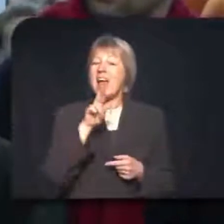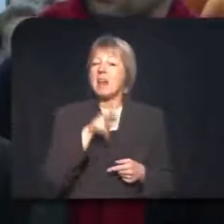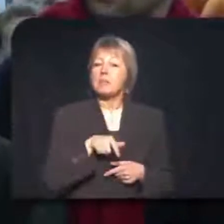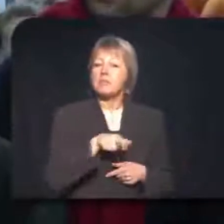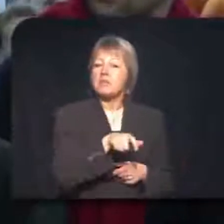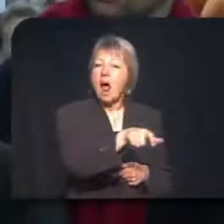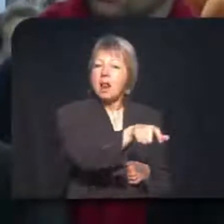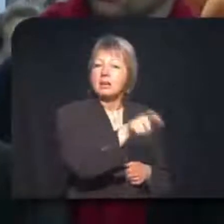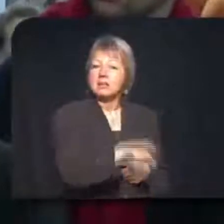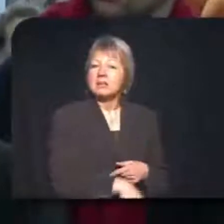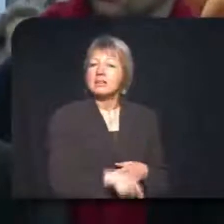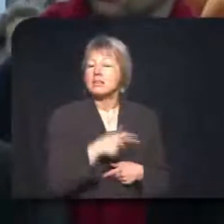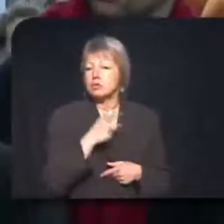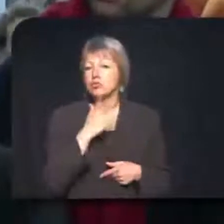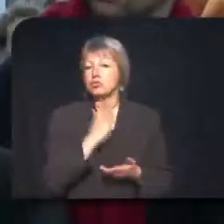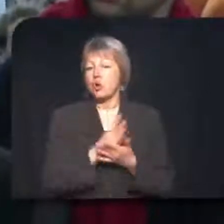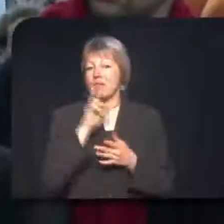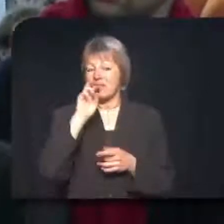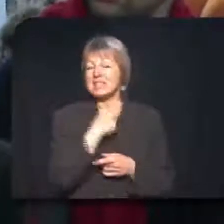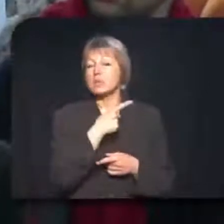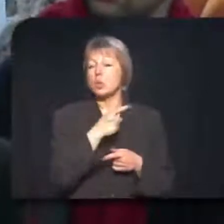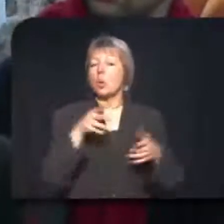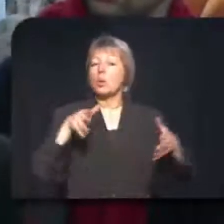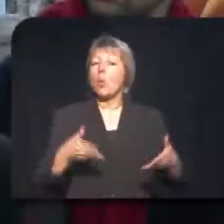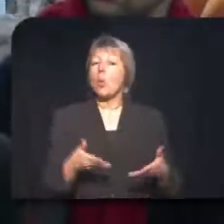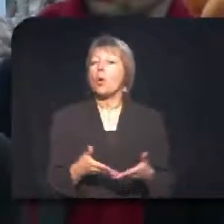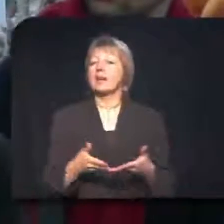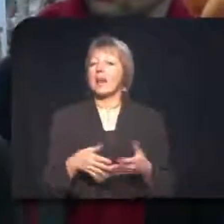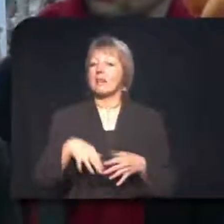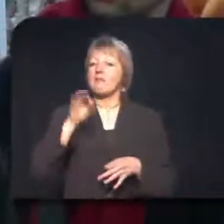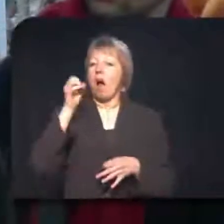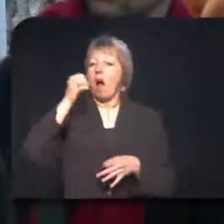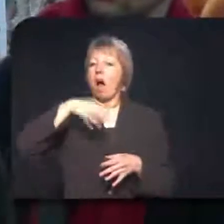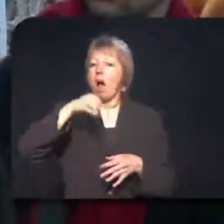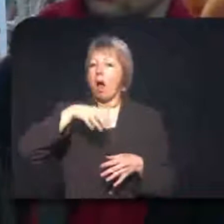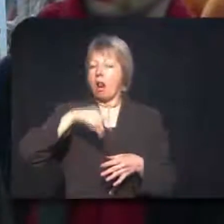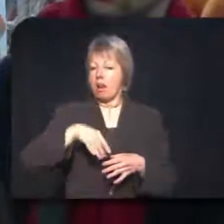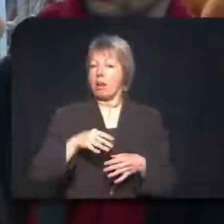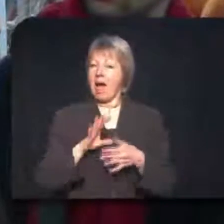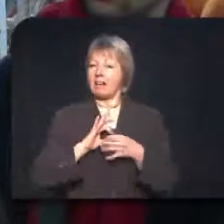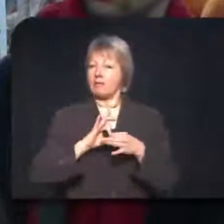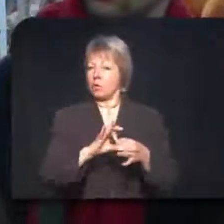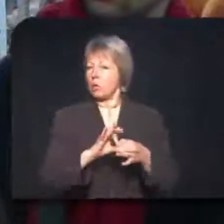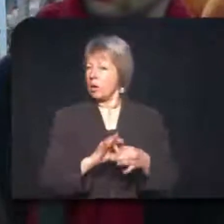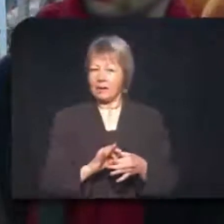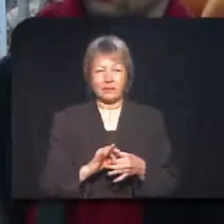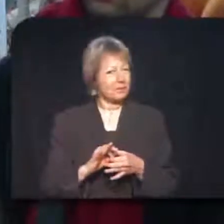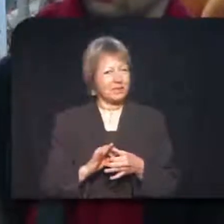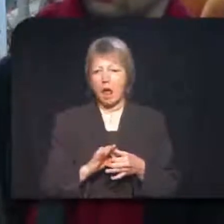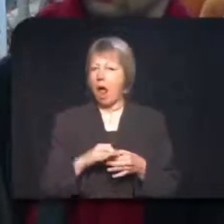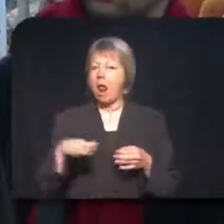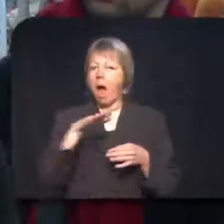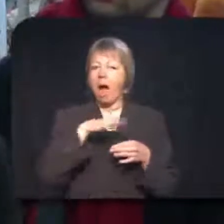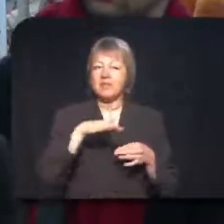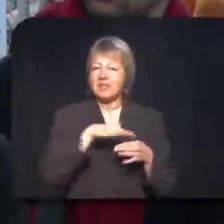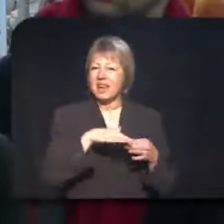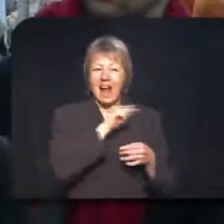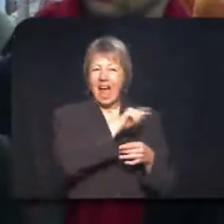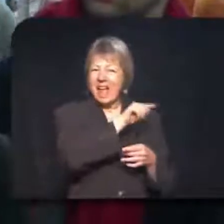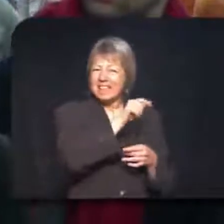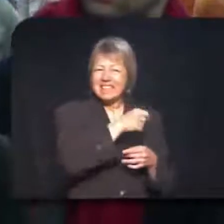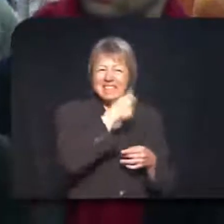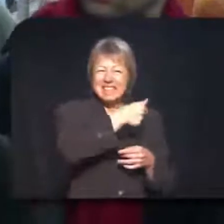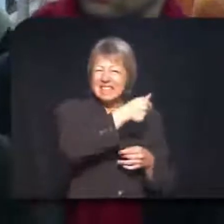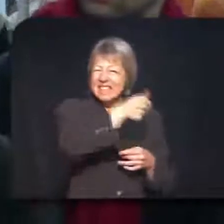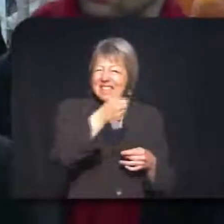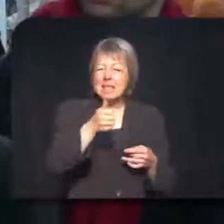versucht ein System für eine Ohren weil einzuführen und in keinem ich wiederhole den keinem Landkreis genügend Leute zusammen bekommen um diese